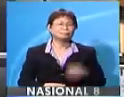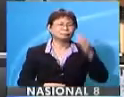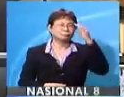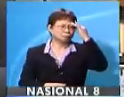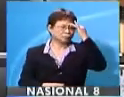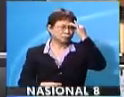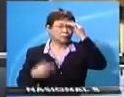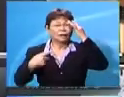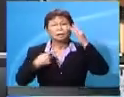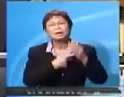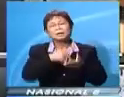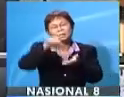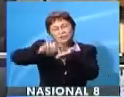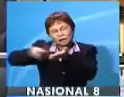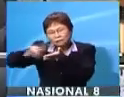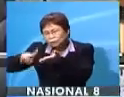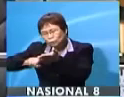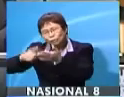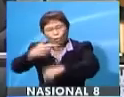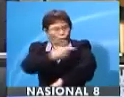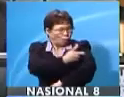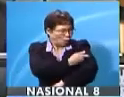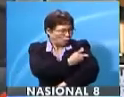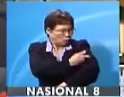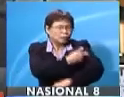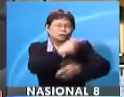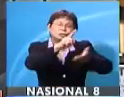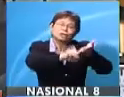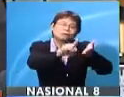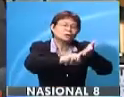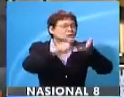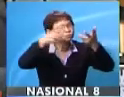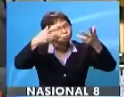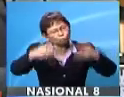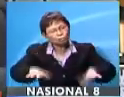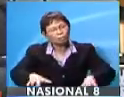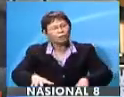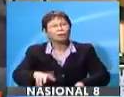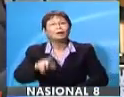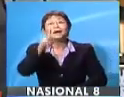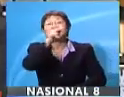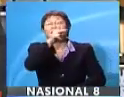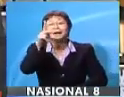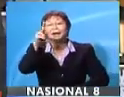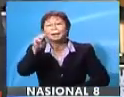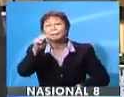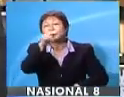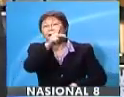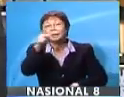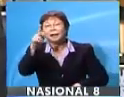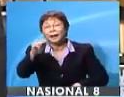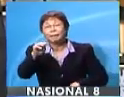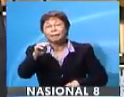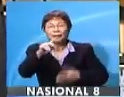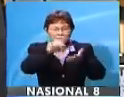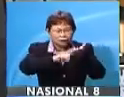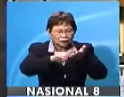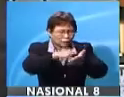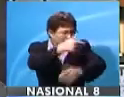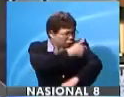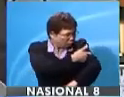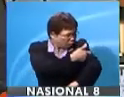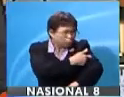Sebab kita cek semua sekali. Vaksin yang kita bagi oleh kementerian yang bagi ini memang tak ada langsung DNA khinzir, tak ada.